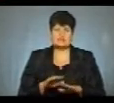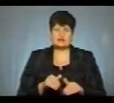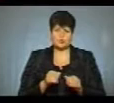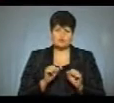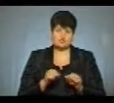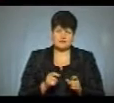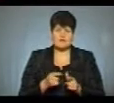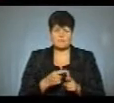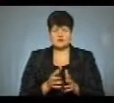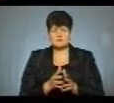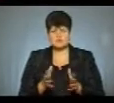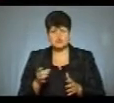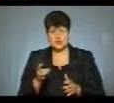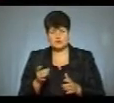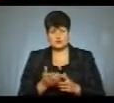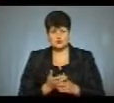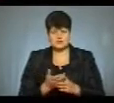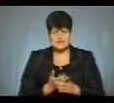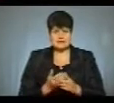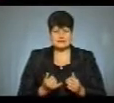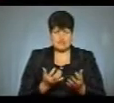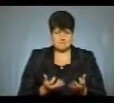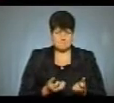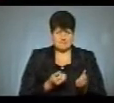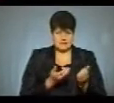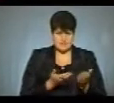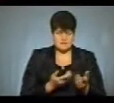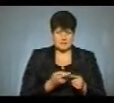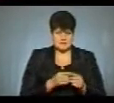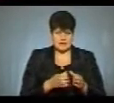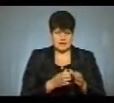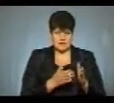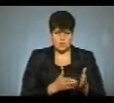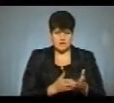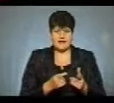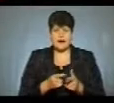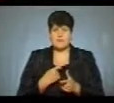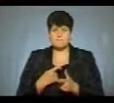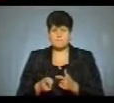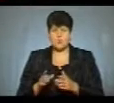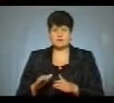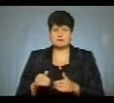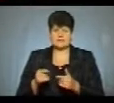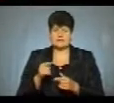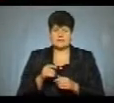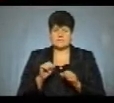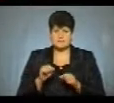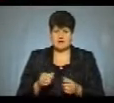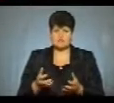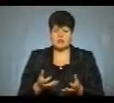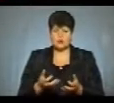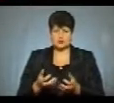або збільшити розмір субсидії для підтримки цих категорій, або надати їм право на